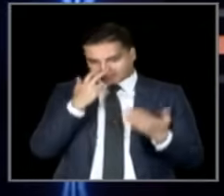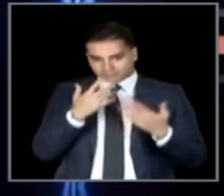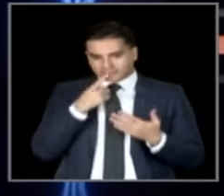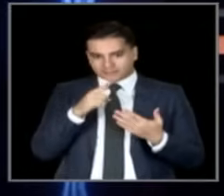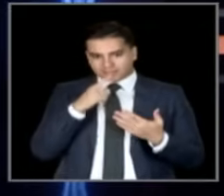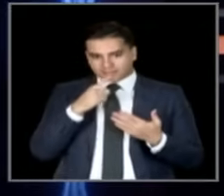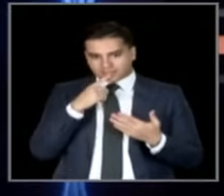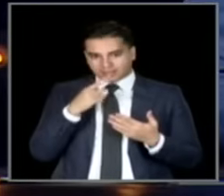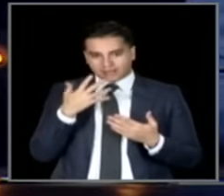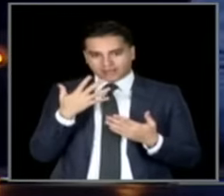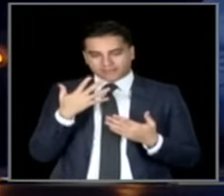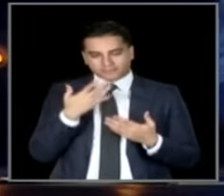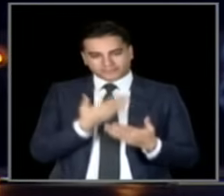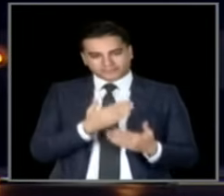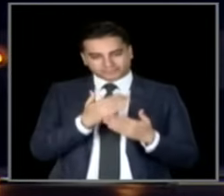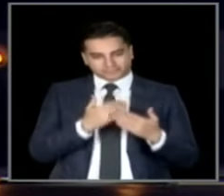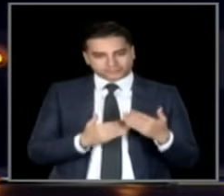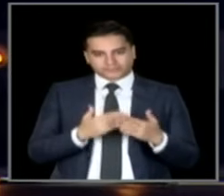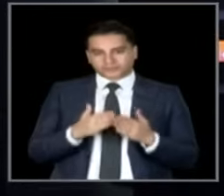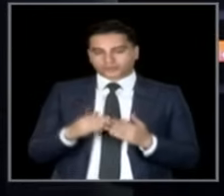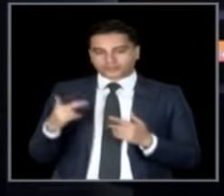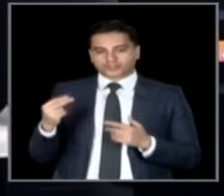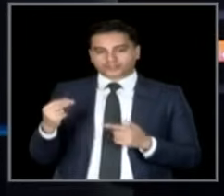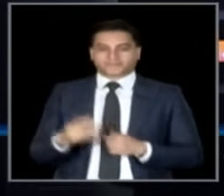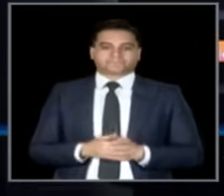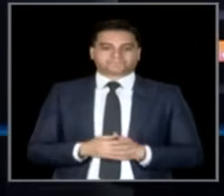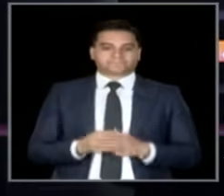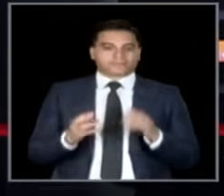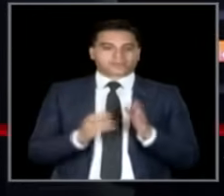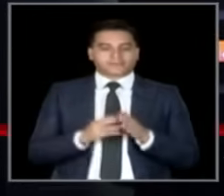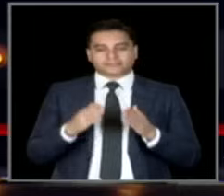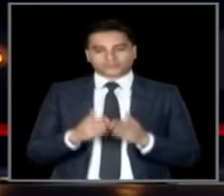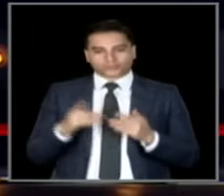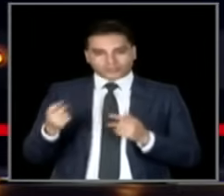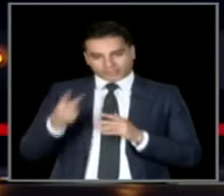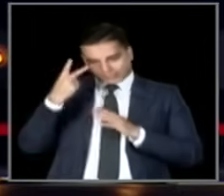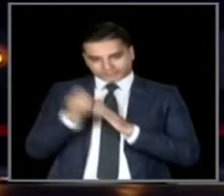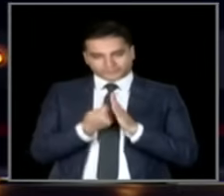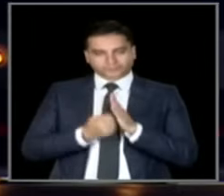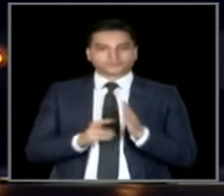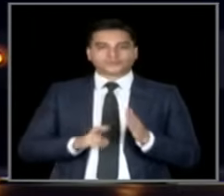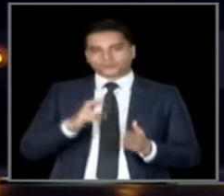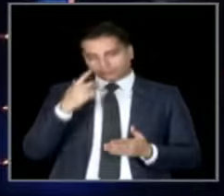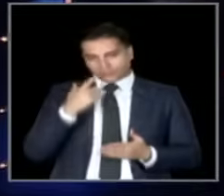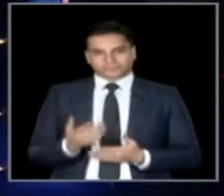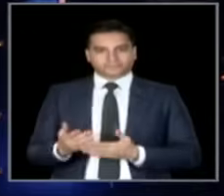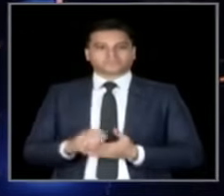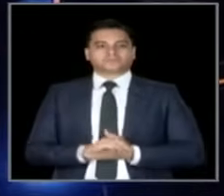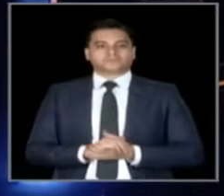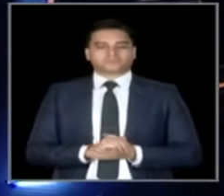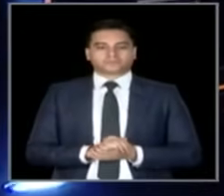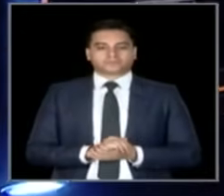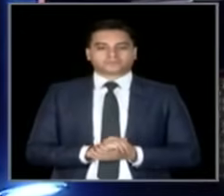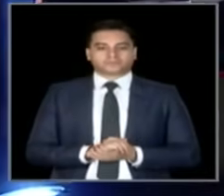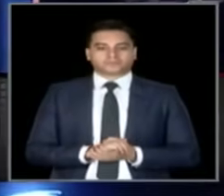اسكندرية 5 السويس 20. جامعة السويس. أدب وسؤال.